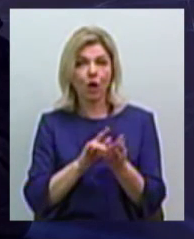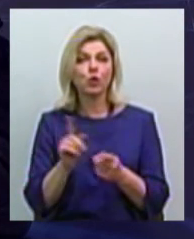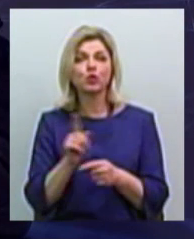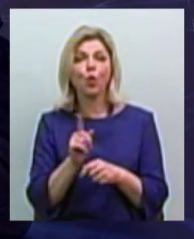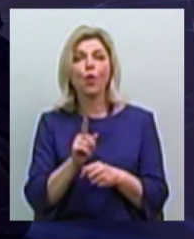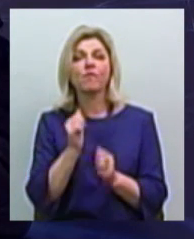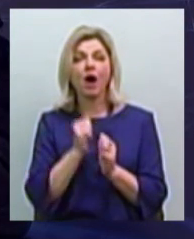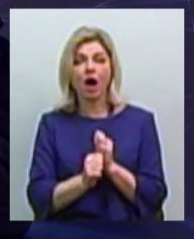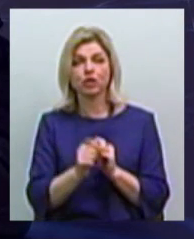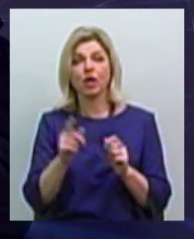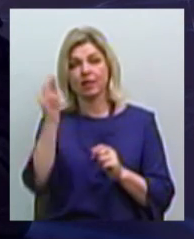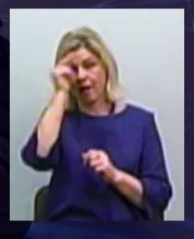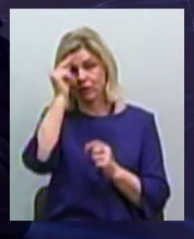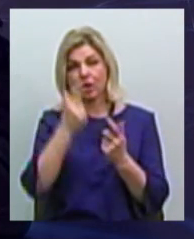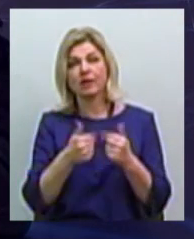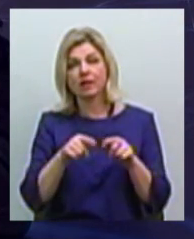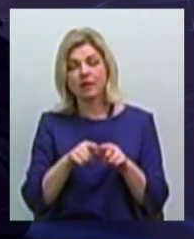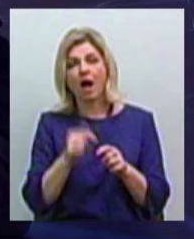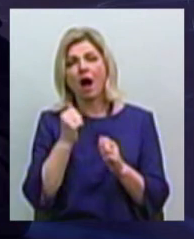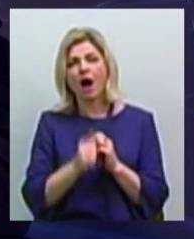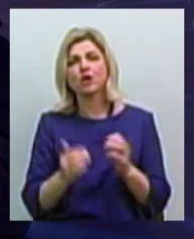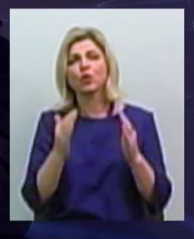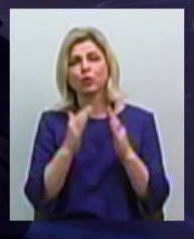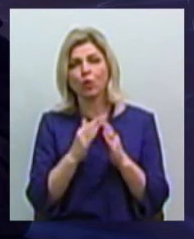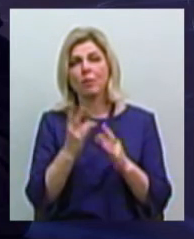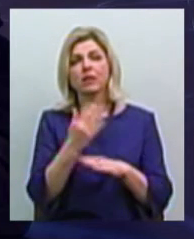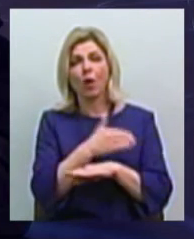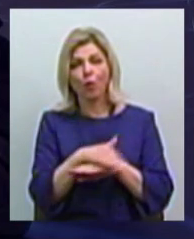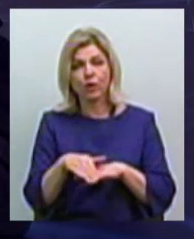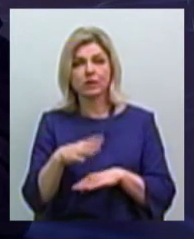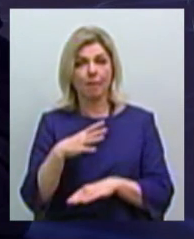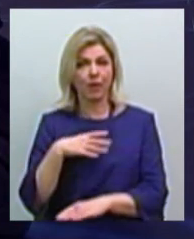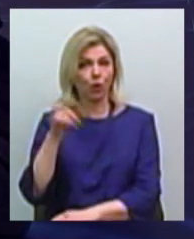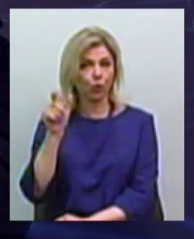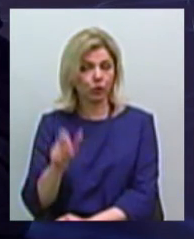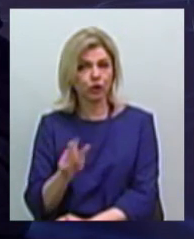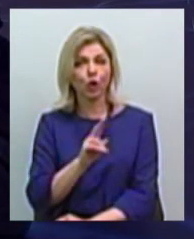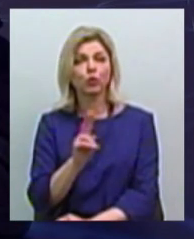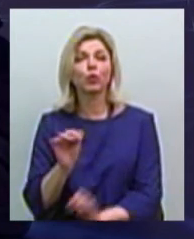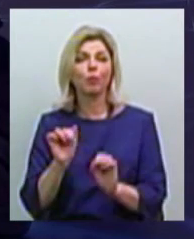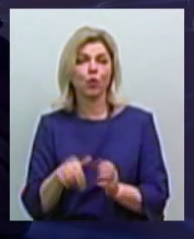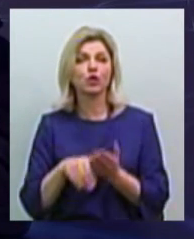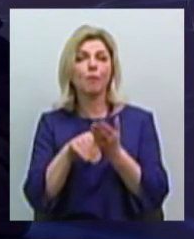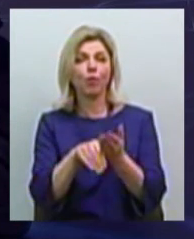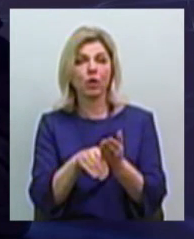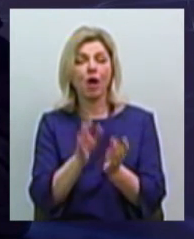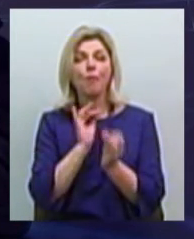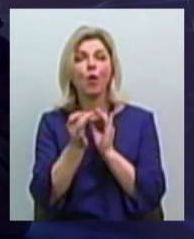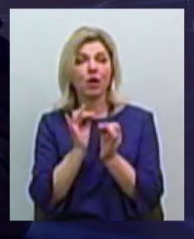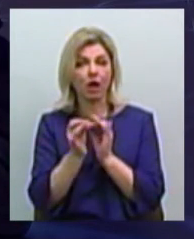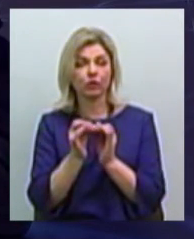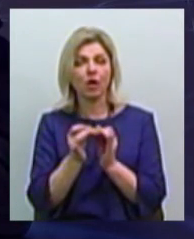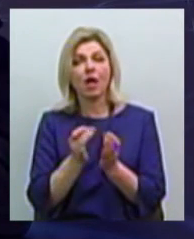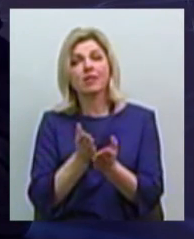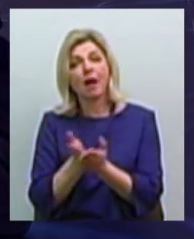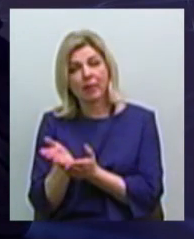фактично в кожному навчальному закладі, в кожному будинку, на кожній вулиці була людина, яка може допомогти, порадою принаймні,